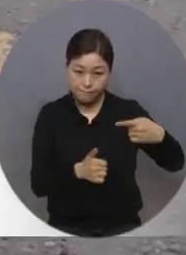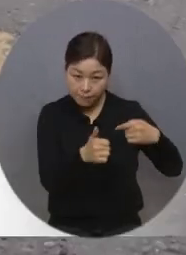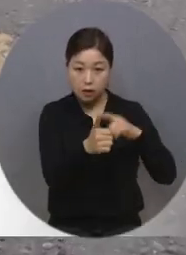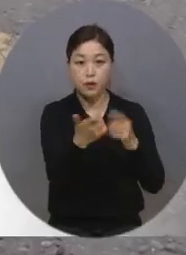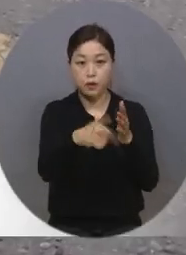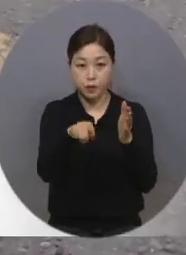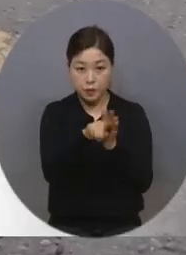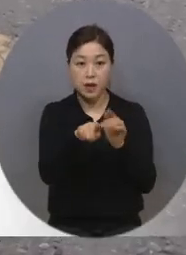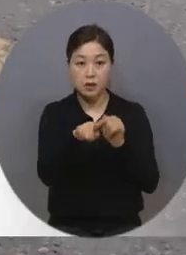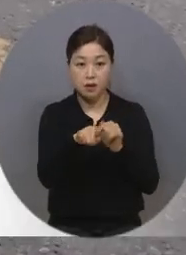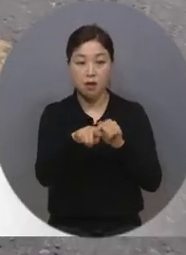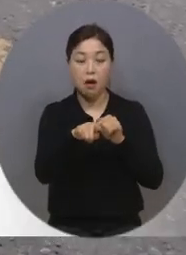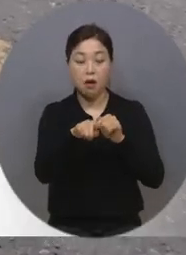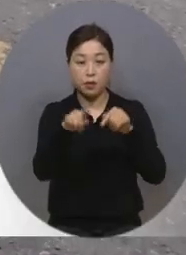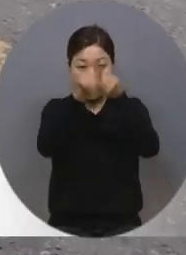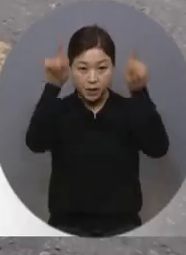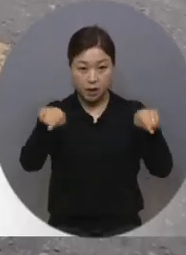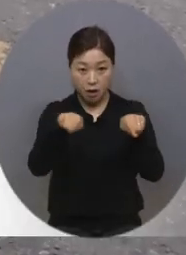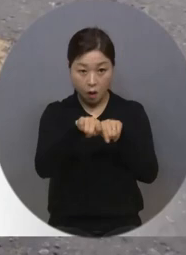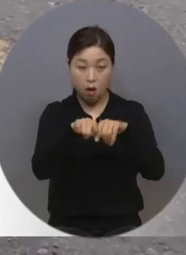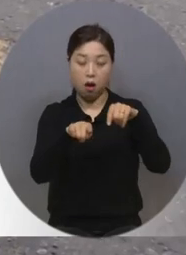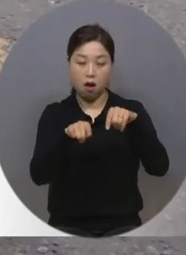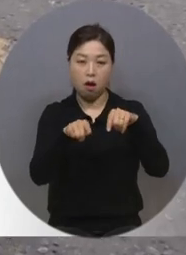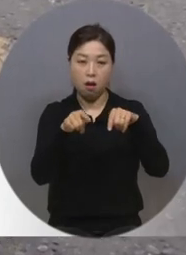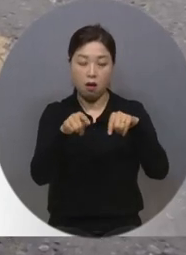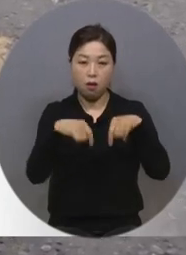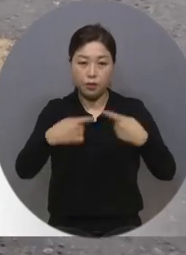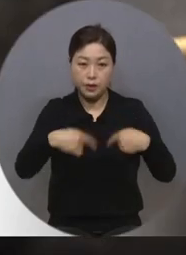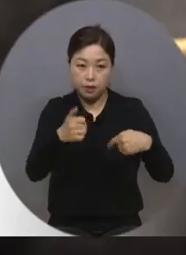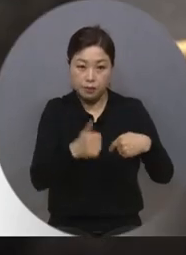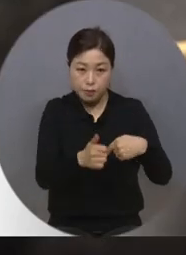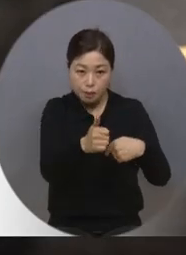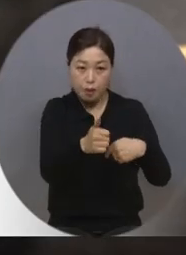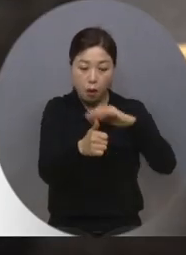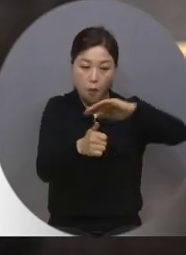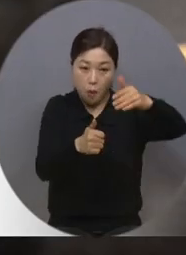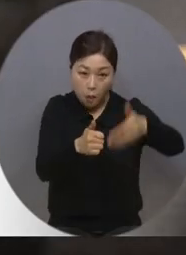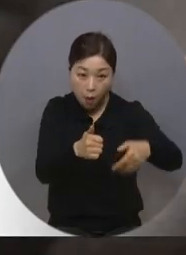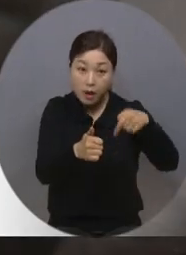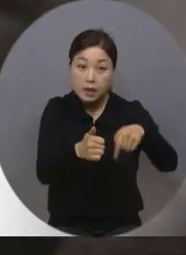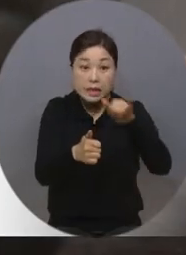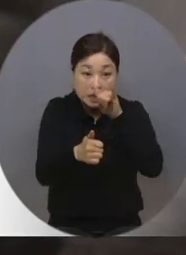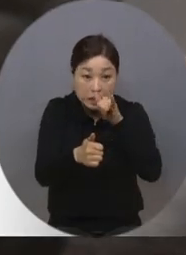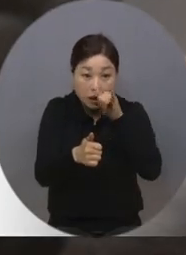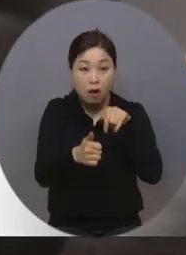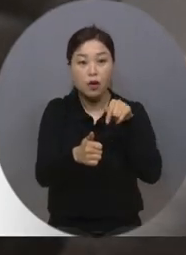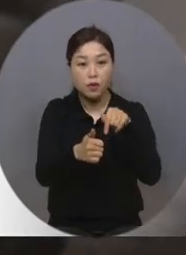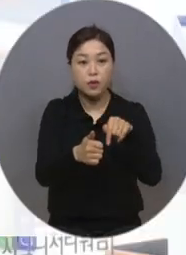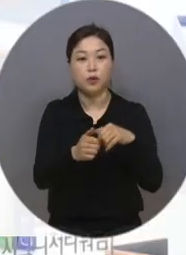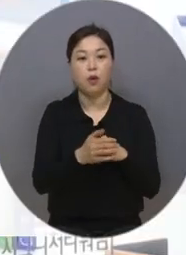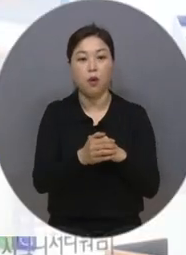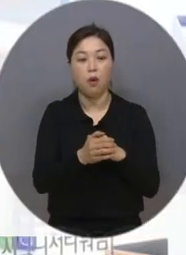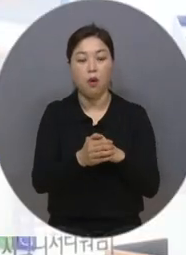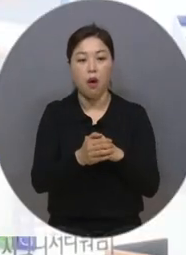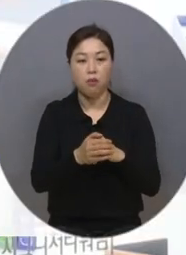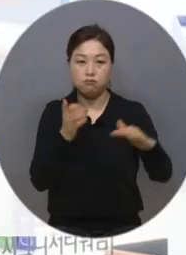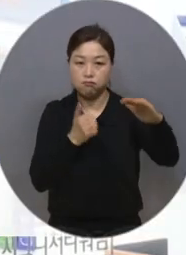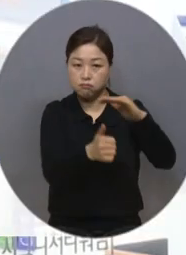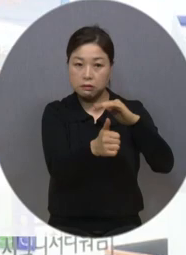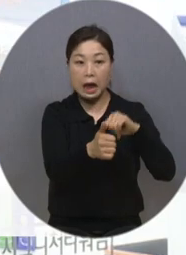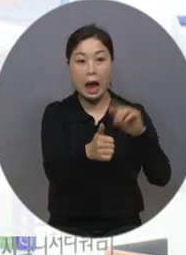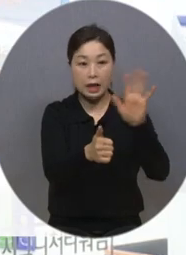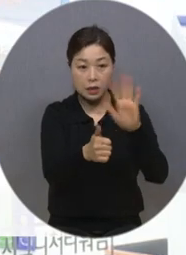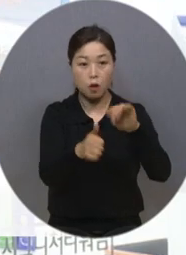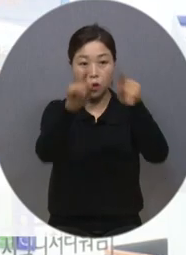위해 휠체어가 접근 가능하고 휠체어 발판이 들어갈 수 있는 공간을 확보하거나 별도 공간 확보 없이도